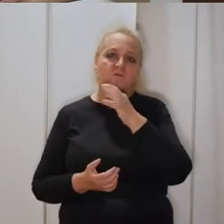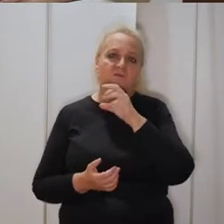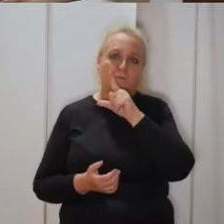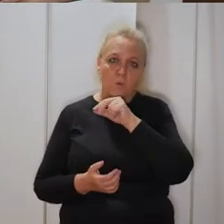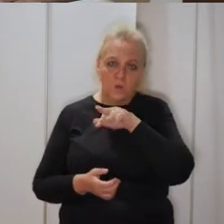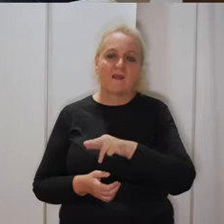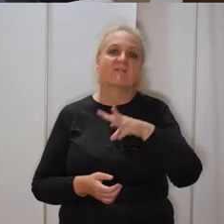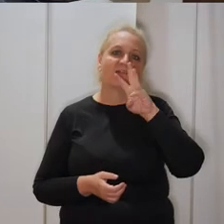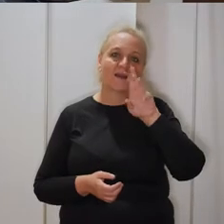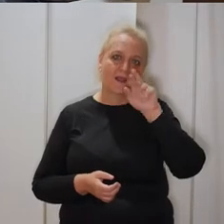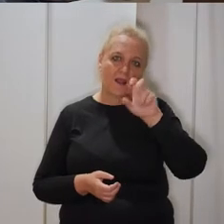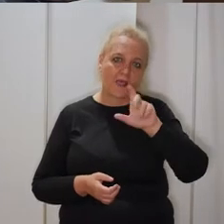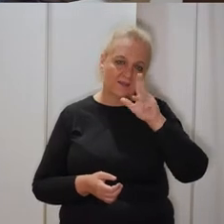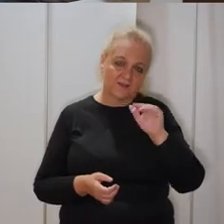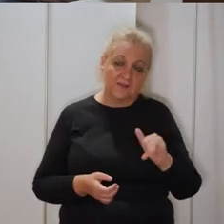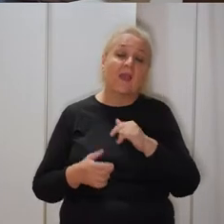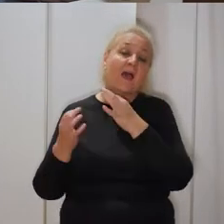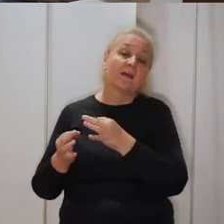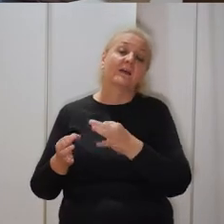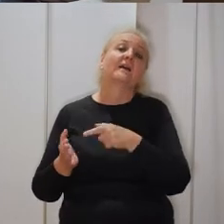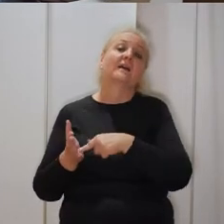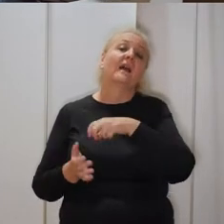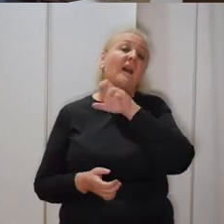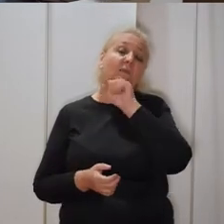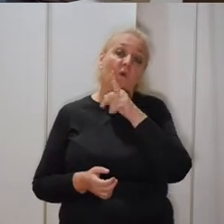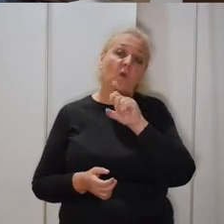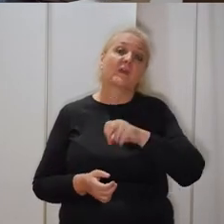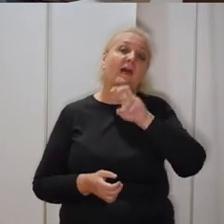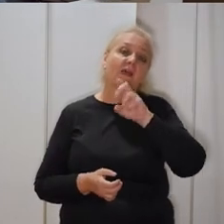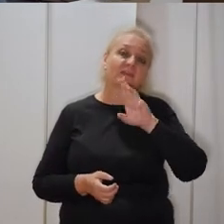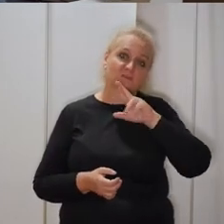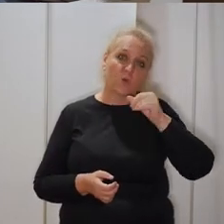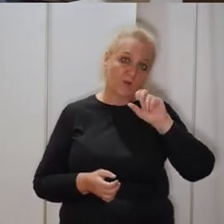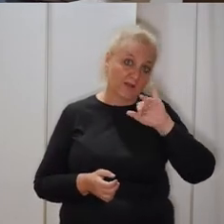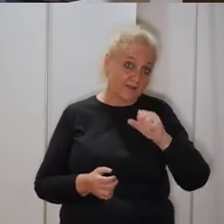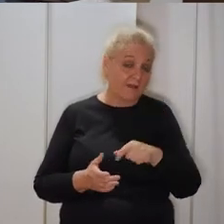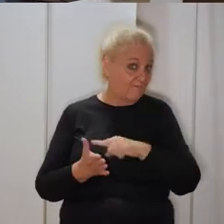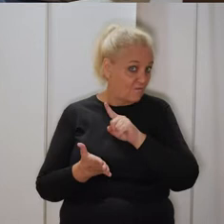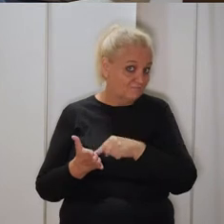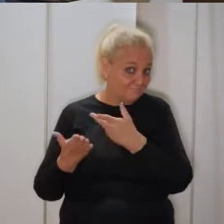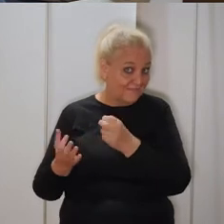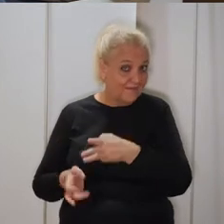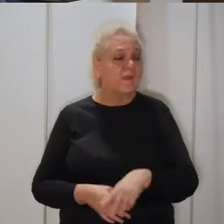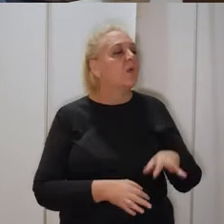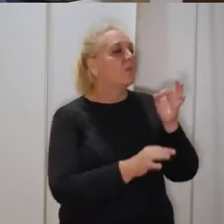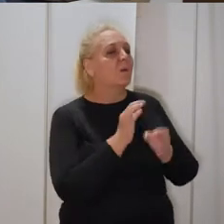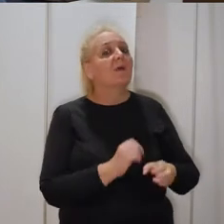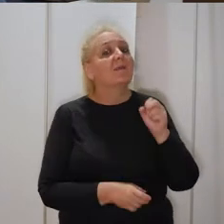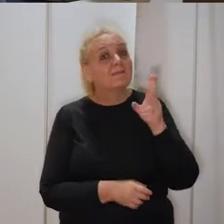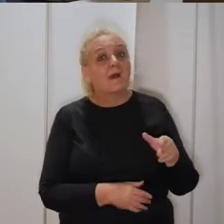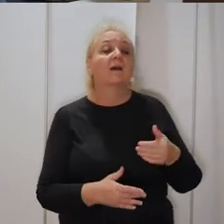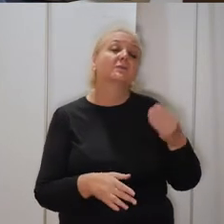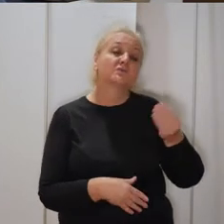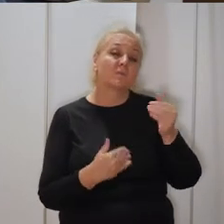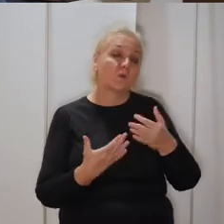teraz własnym głosem antologia herstorii aborcyjnych. Dokładnie tak. Nawet mogę pozakulisowo powiedzieć,